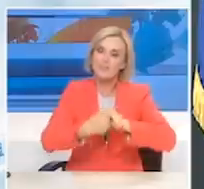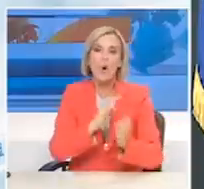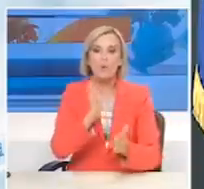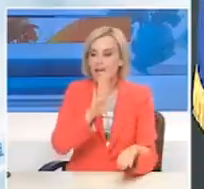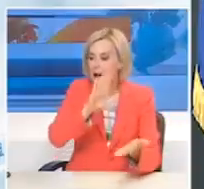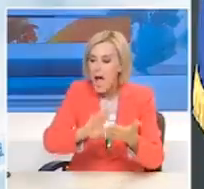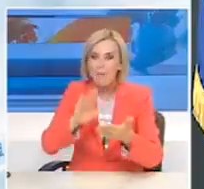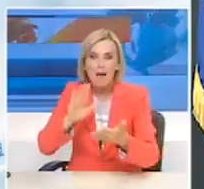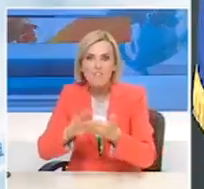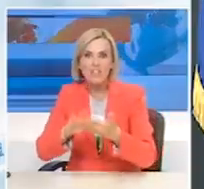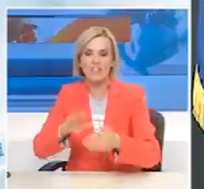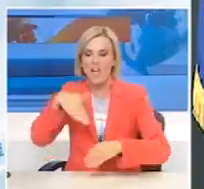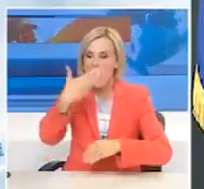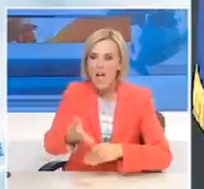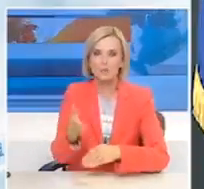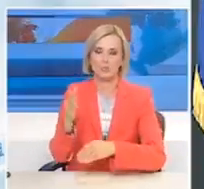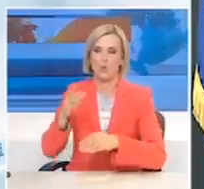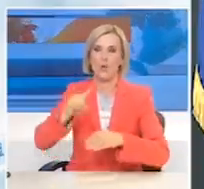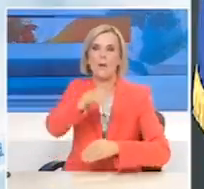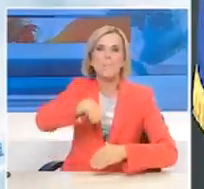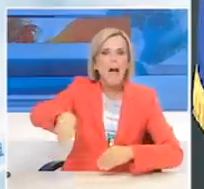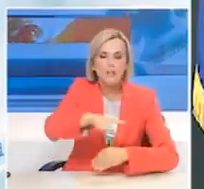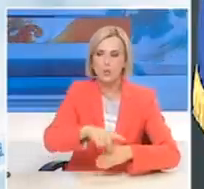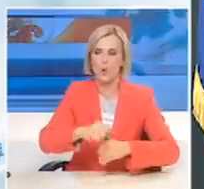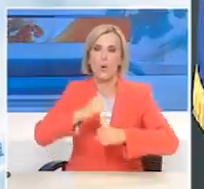πριν αγγίξουμε τις περιοχές του προσώπου μας.